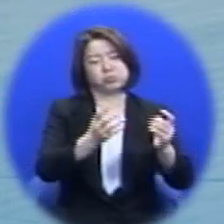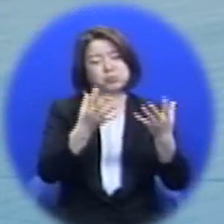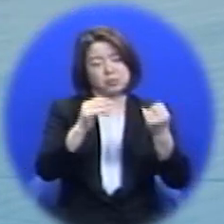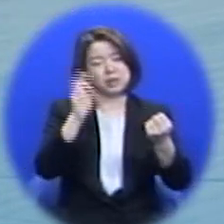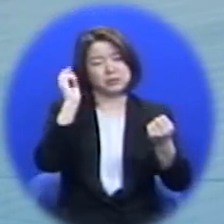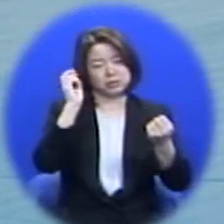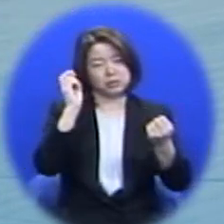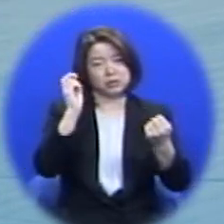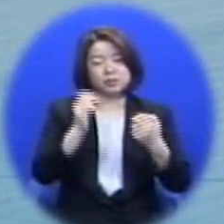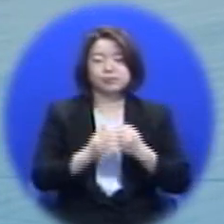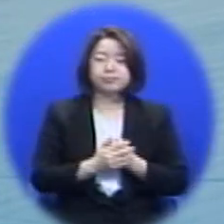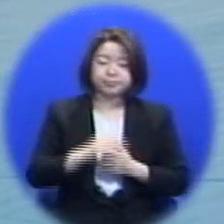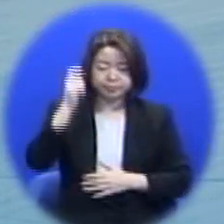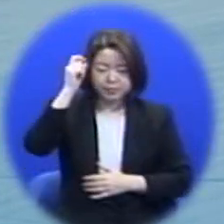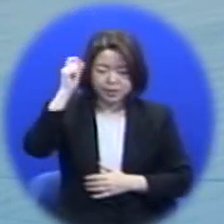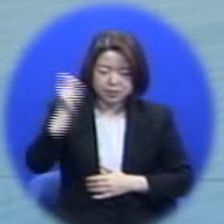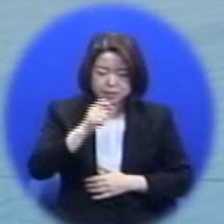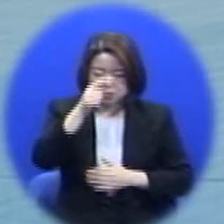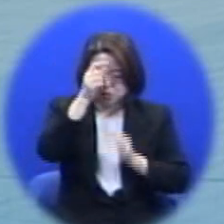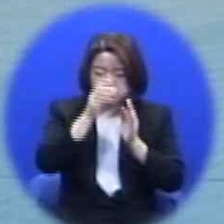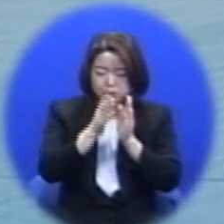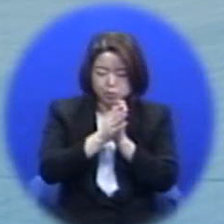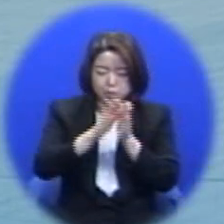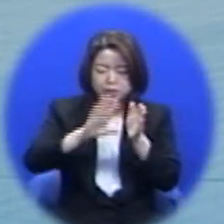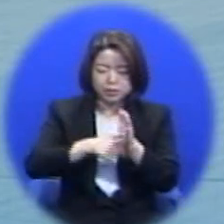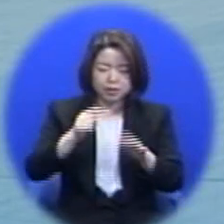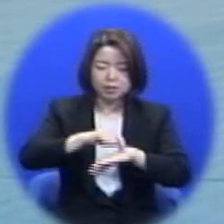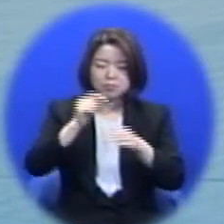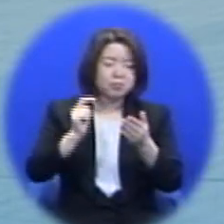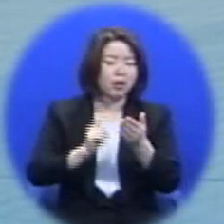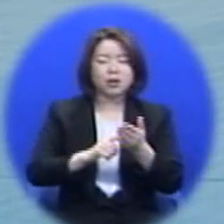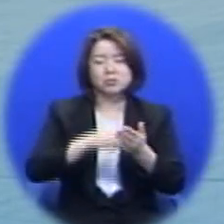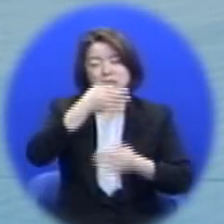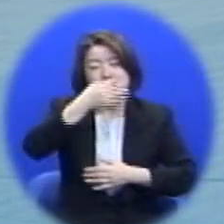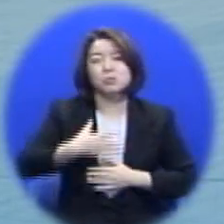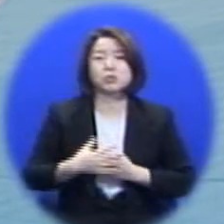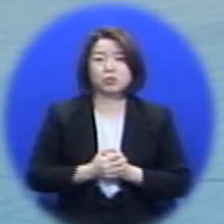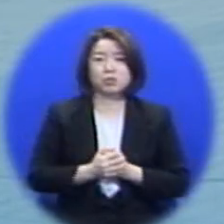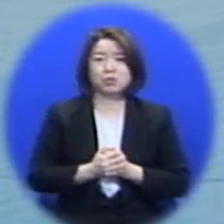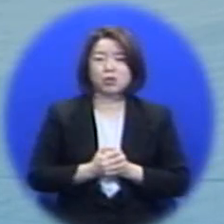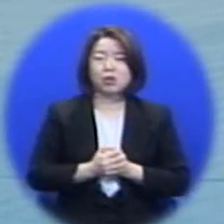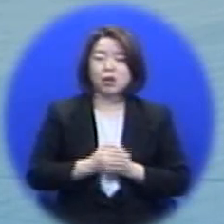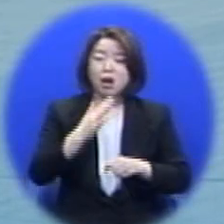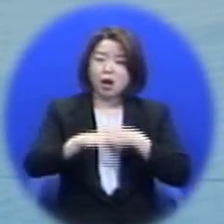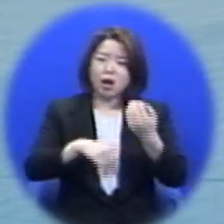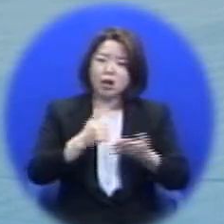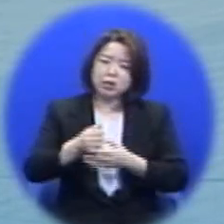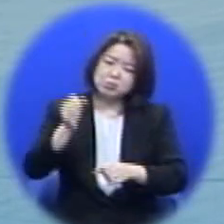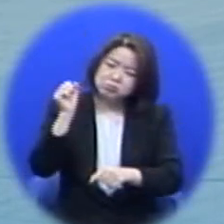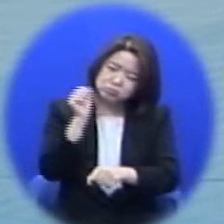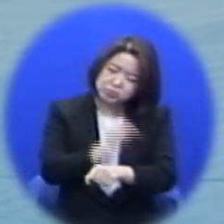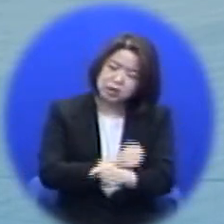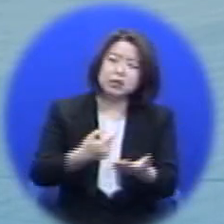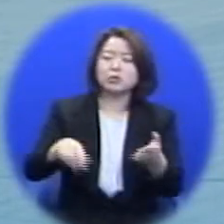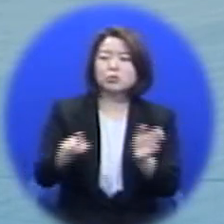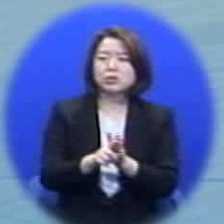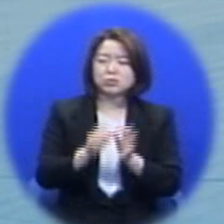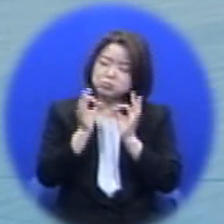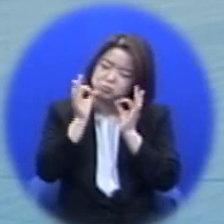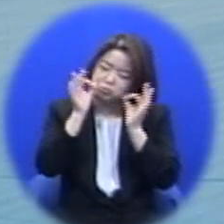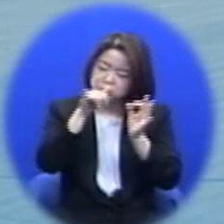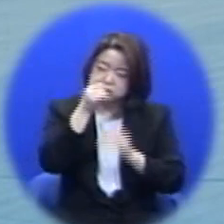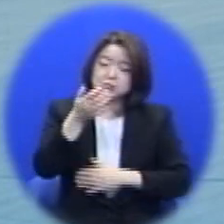새벽에 기도하는데 마음이 너무 힘들어요. 하나님 잘하느라고 애를 썼는데 왜 이 교회에 이런